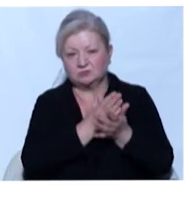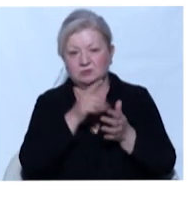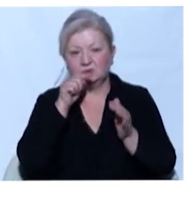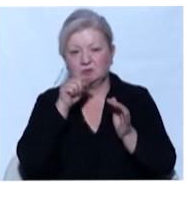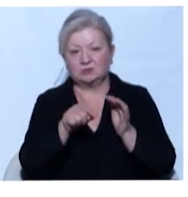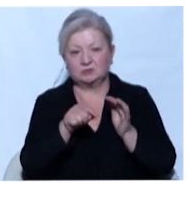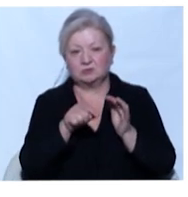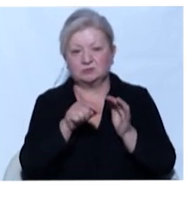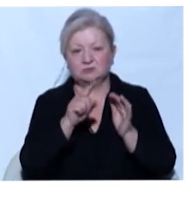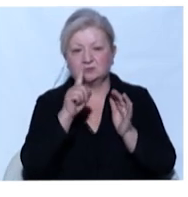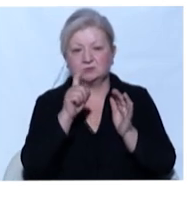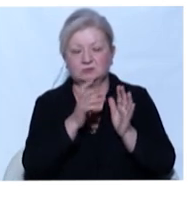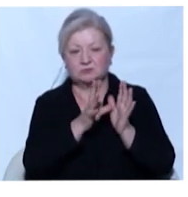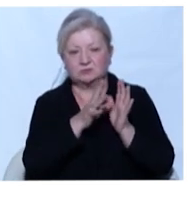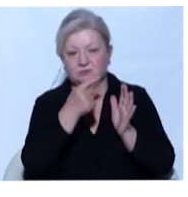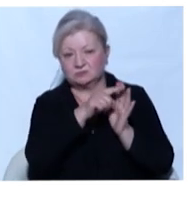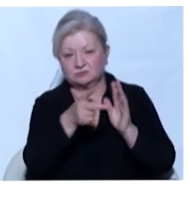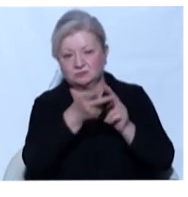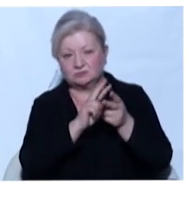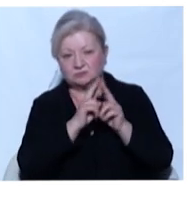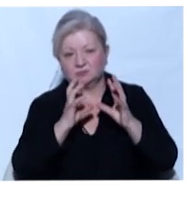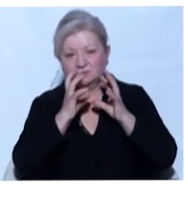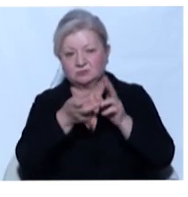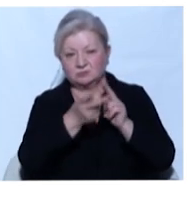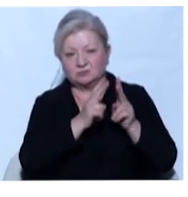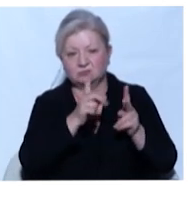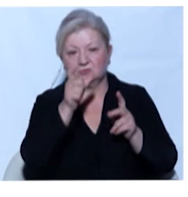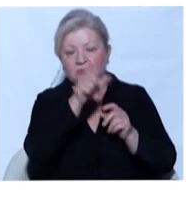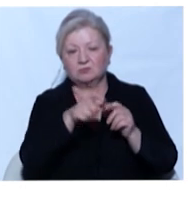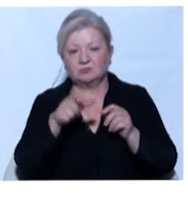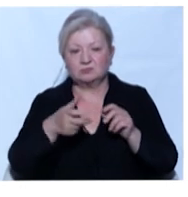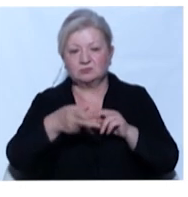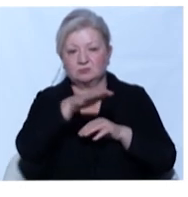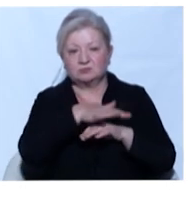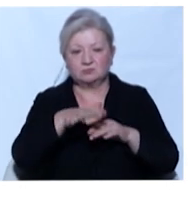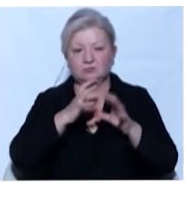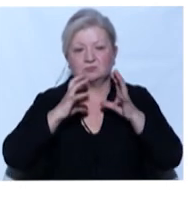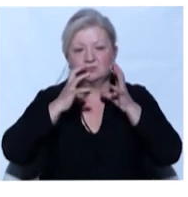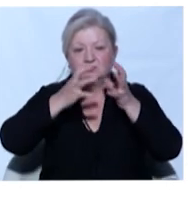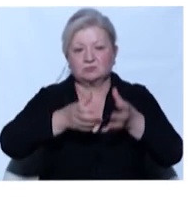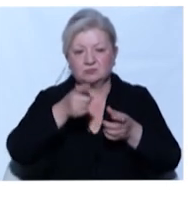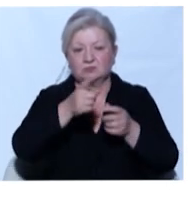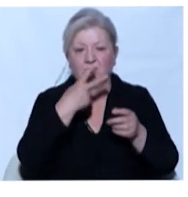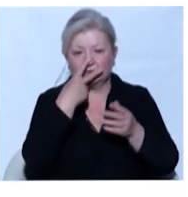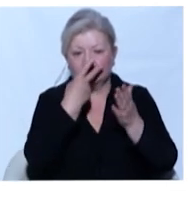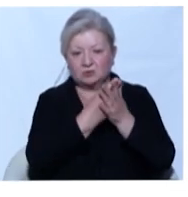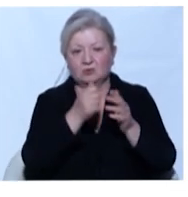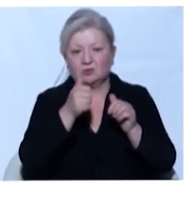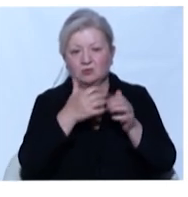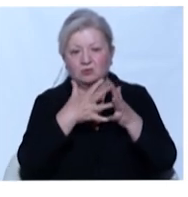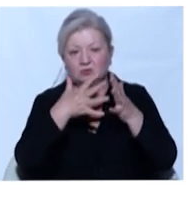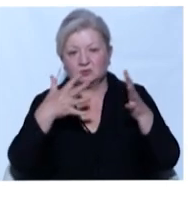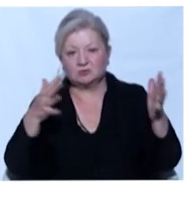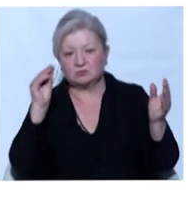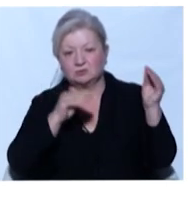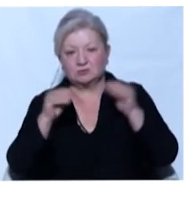წლამდე, როგორ იცვლება მსოფლიოს მოსახლეობის რაოდენობა და თქვენ ხედავთ კიდეც, როგორ იზრდება ქვეყნების ტერიტორიები,